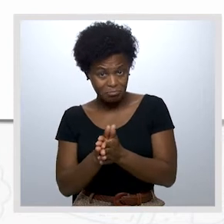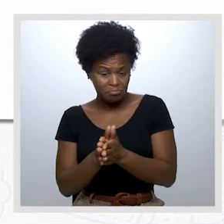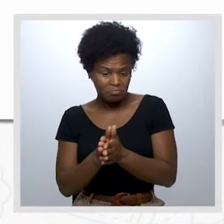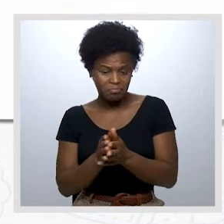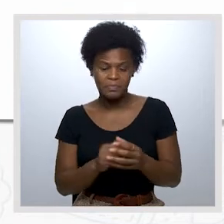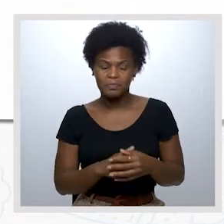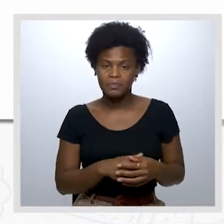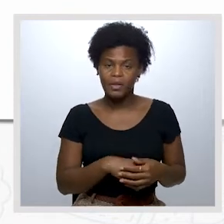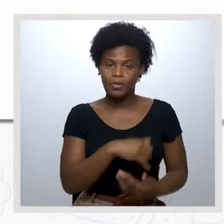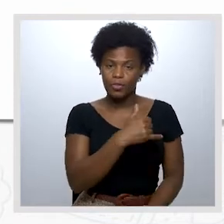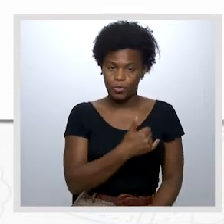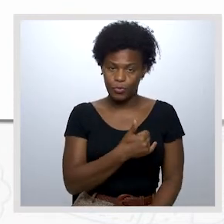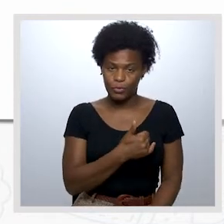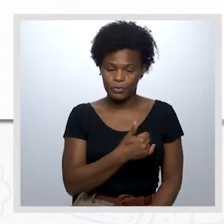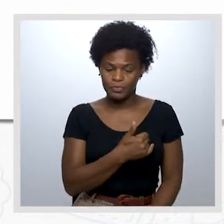2.